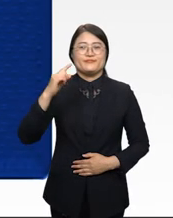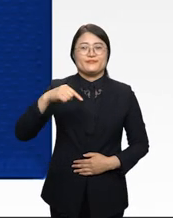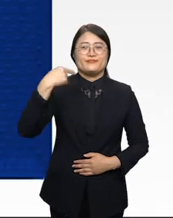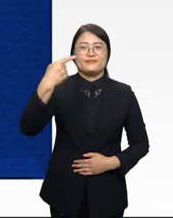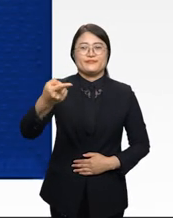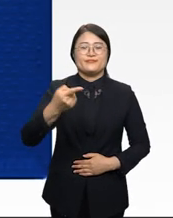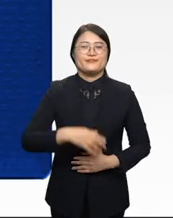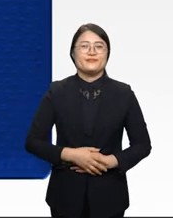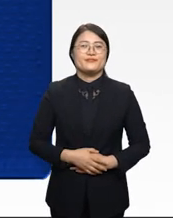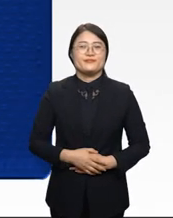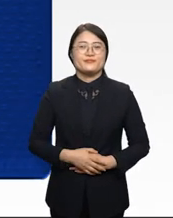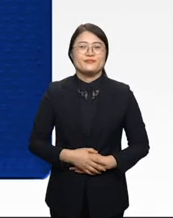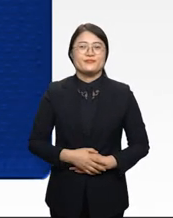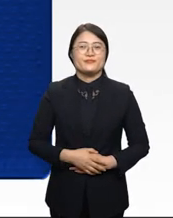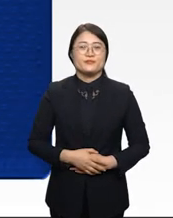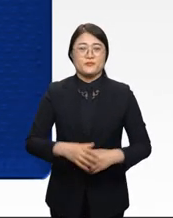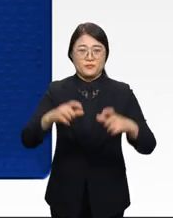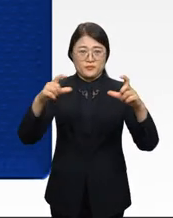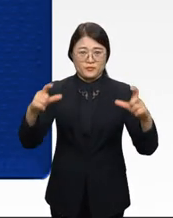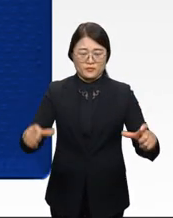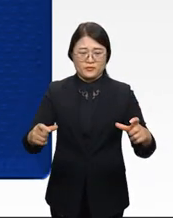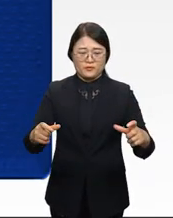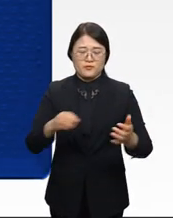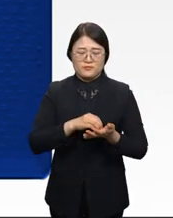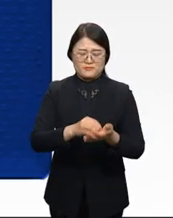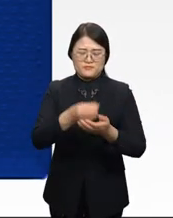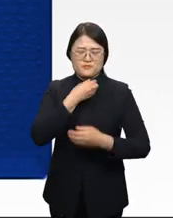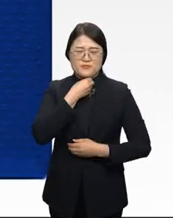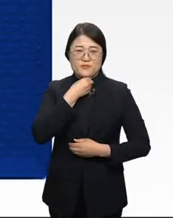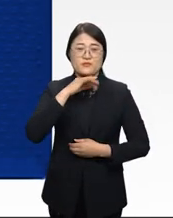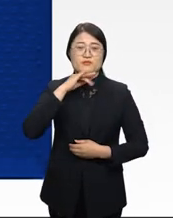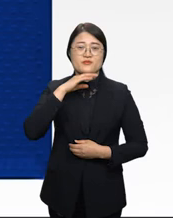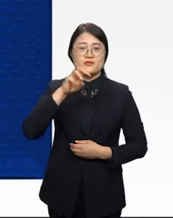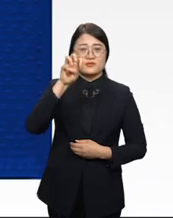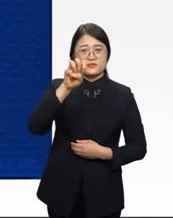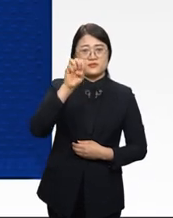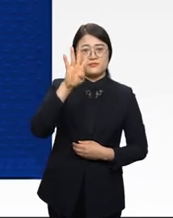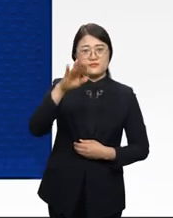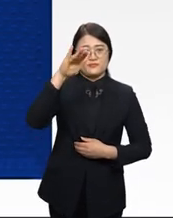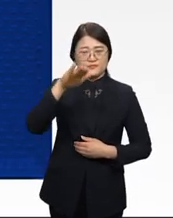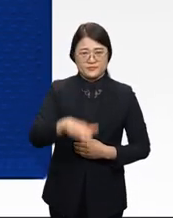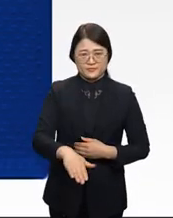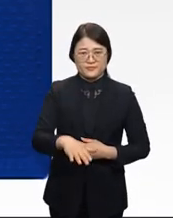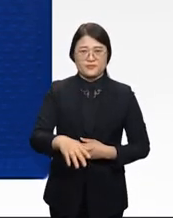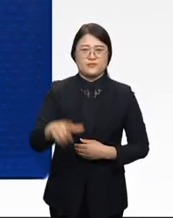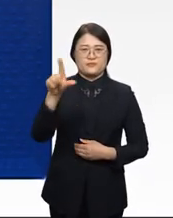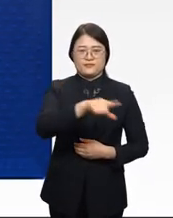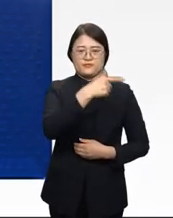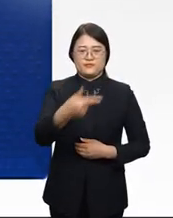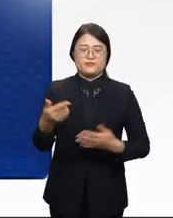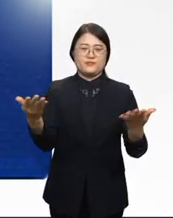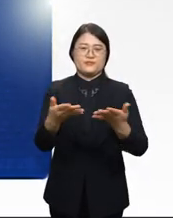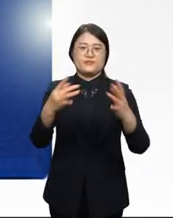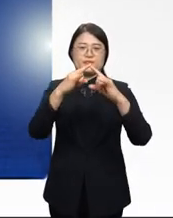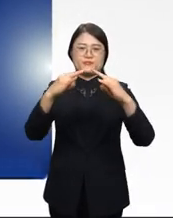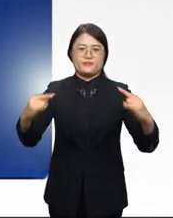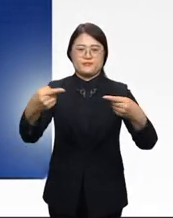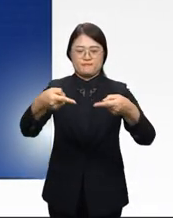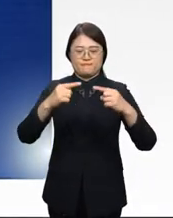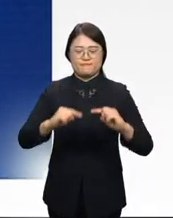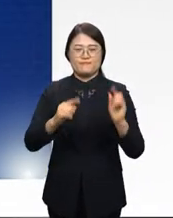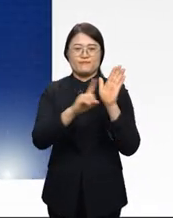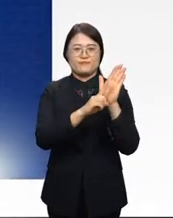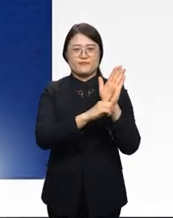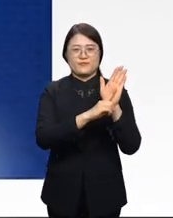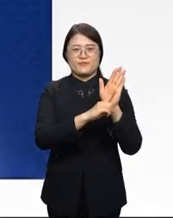다음 소식입니다. 관내 기업에 취업을 희망하는 34세 이하 청년을 대상으로 한 원데이 직무캠프